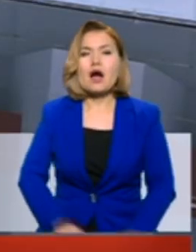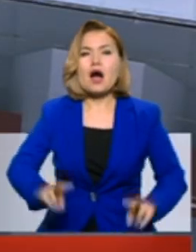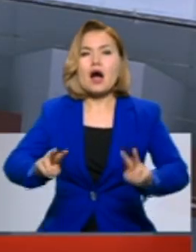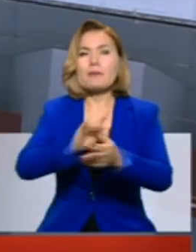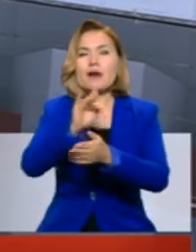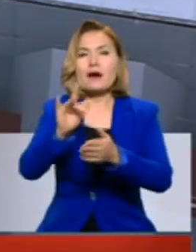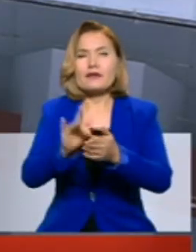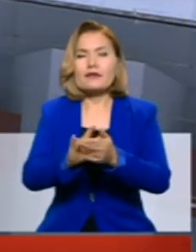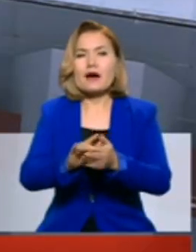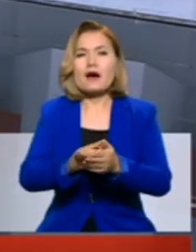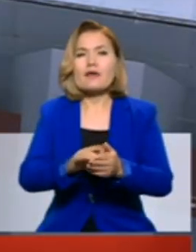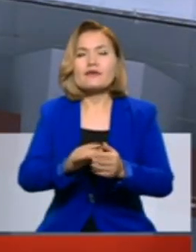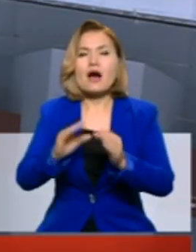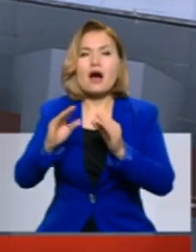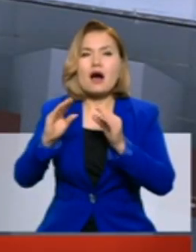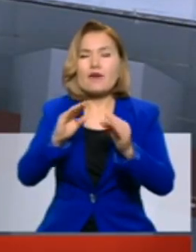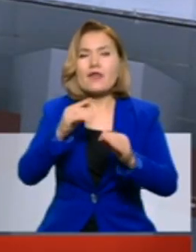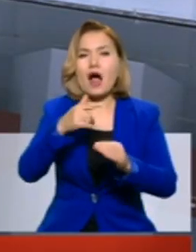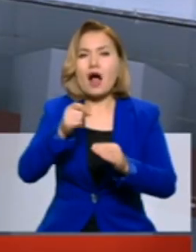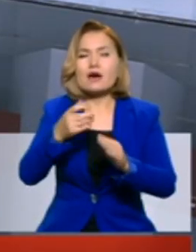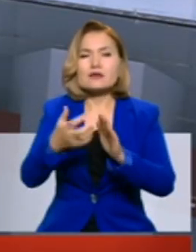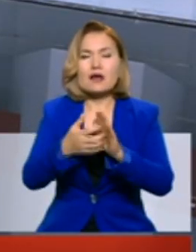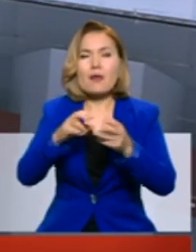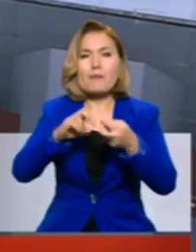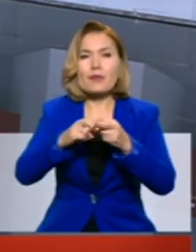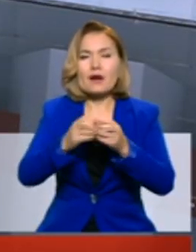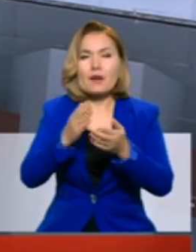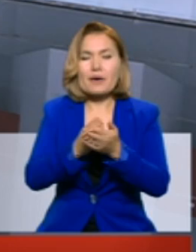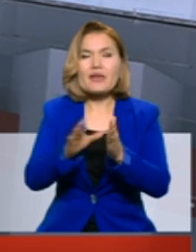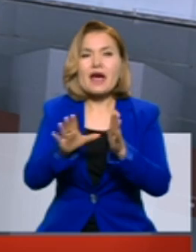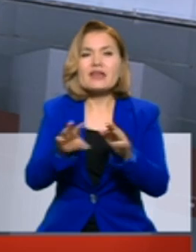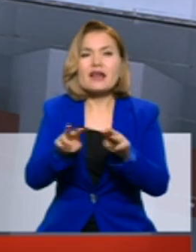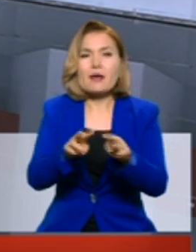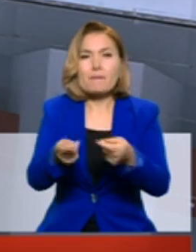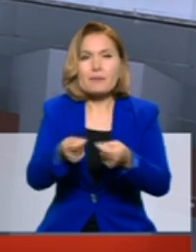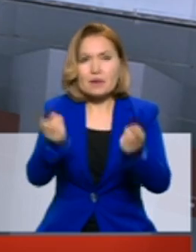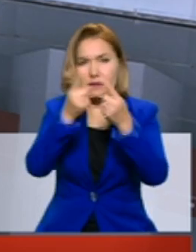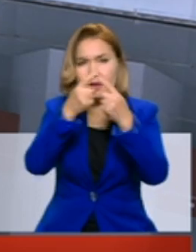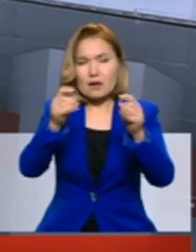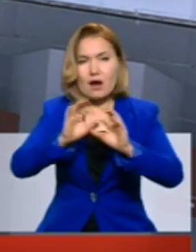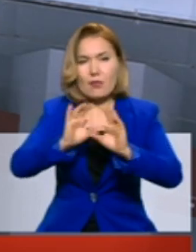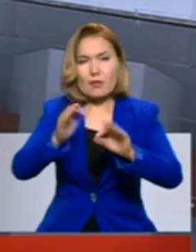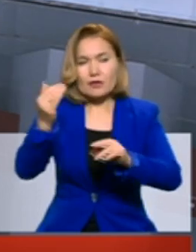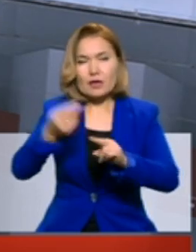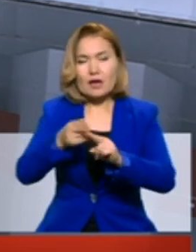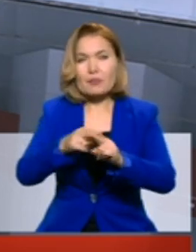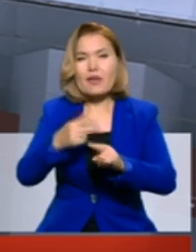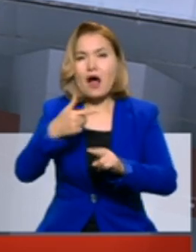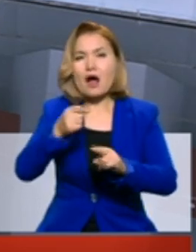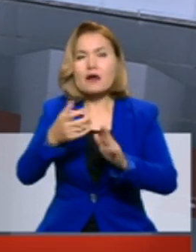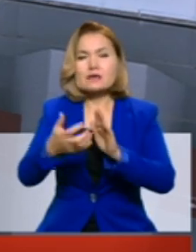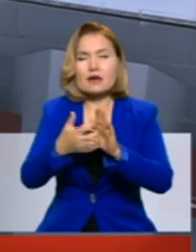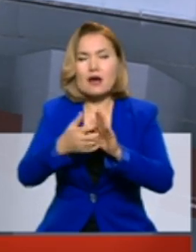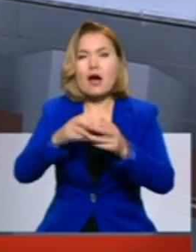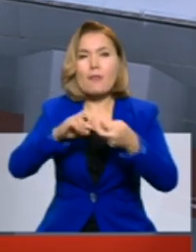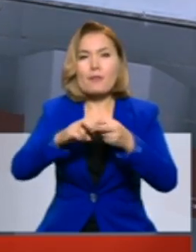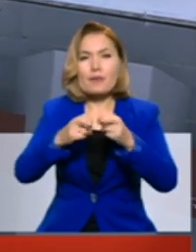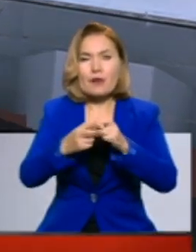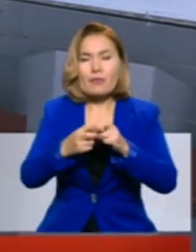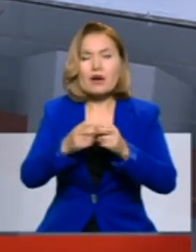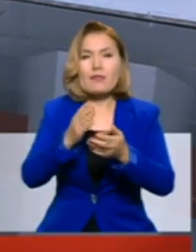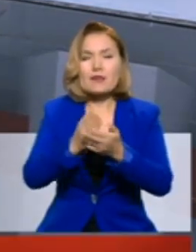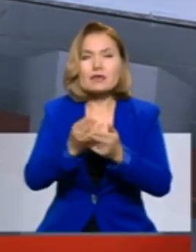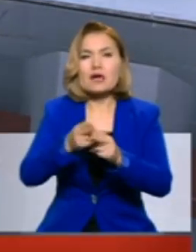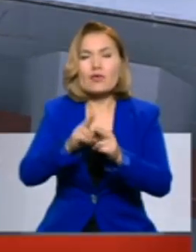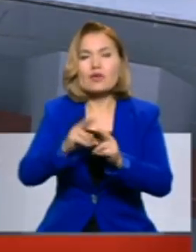Астанадағы автогаз тапшылығына байланысты бүгін энергетика министрлігі өкілдері түсінік берді. Айтуларынша, жетіспеушілікке мұнай өңдеу зауыттарының